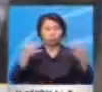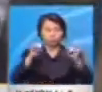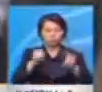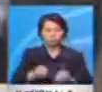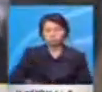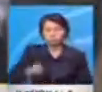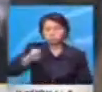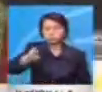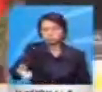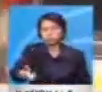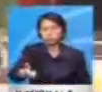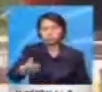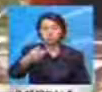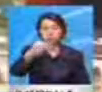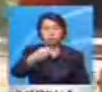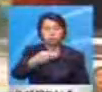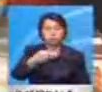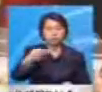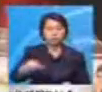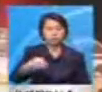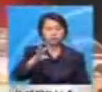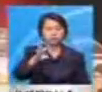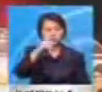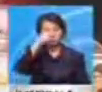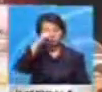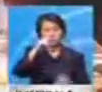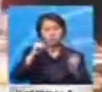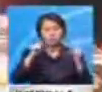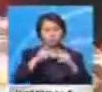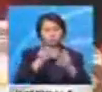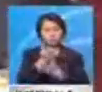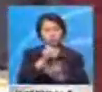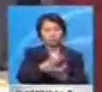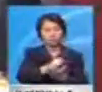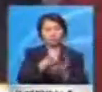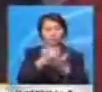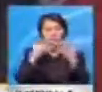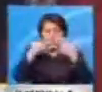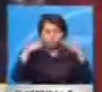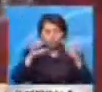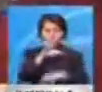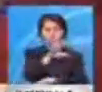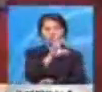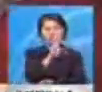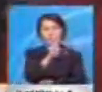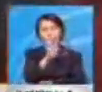menyalurkan dana kepada humanitarian care Malaysia berhad melalui akaun Maybank